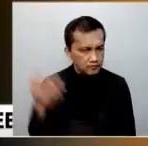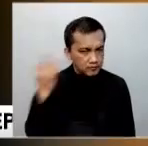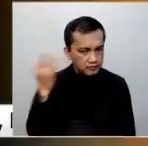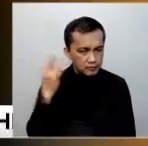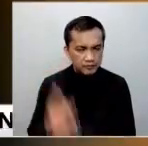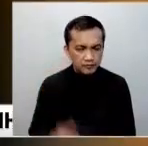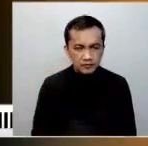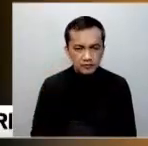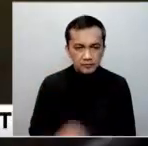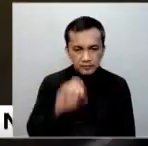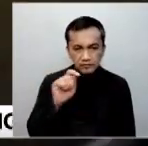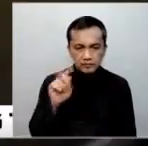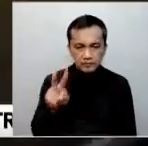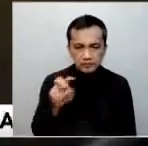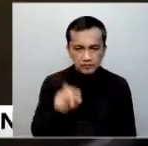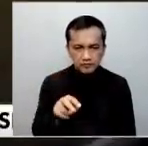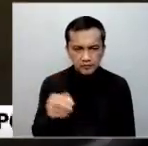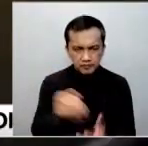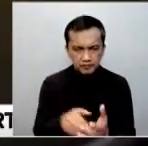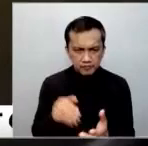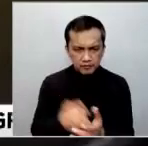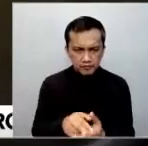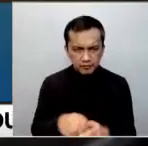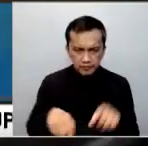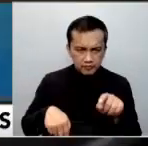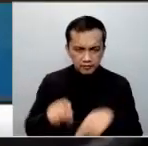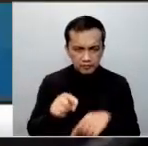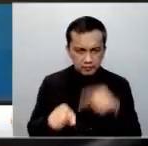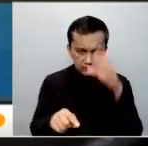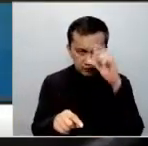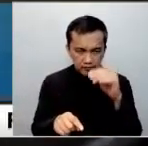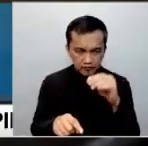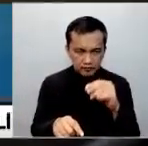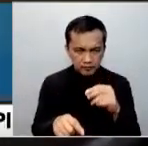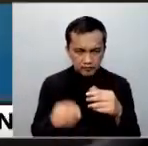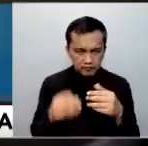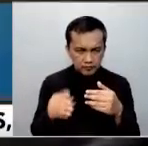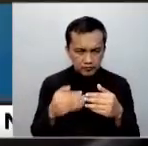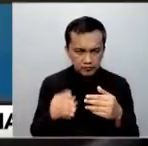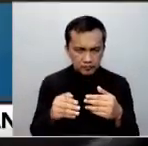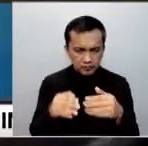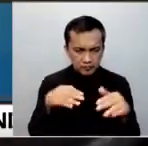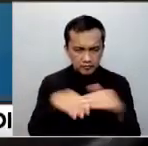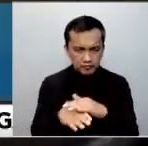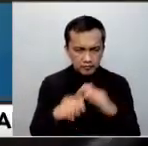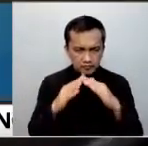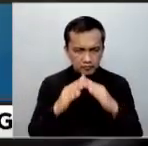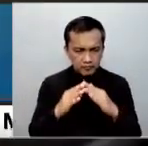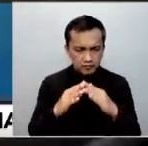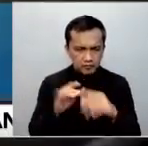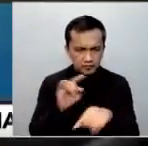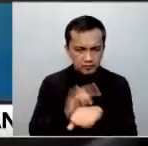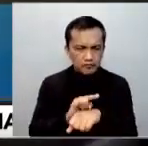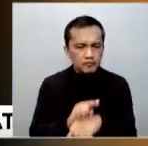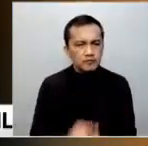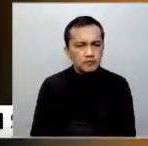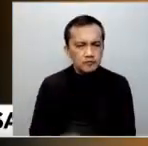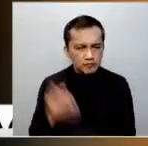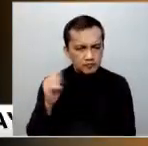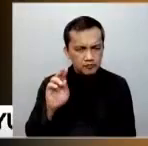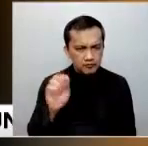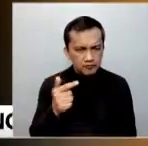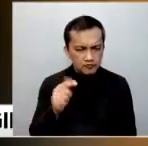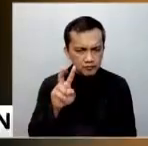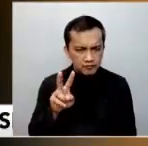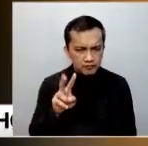Sapul sa CCTV ang paulit-ulit na pagsipa ng mga lalaking ito para sa pilit ang mapasok ang isang bahay sa Imus, Cavite noong August 2.